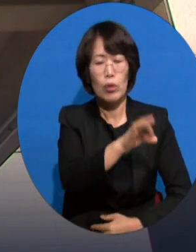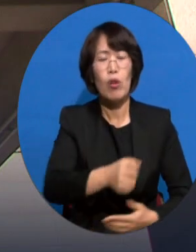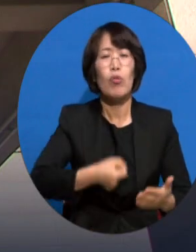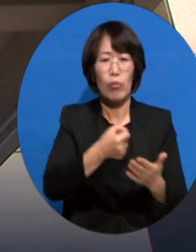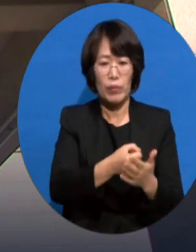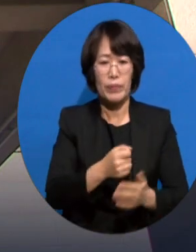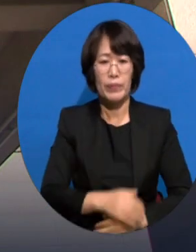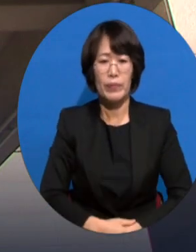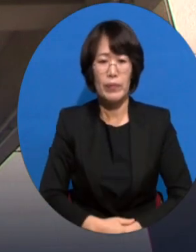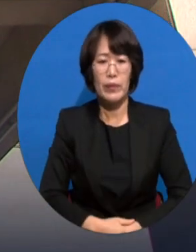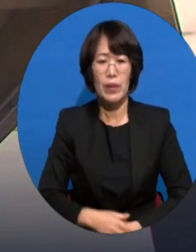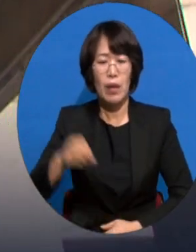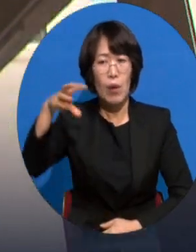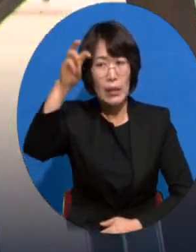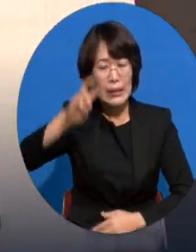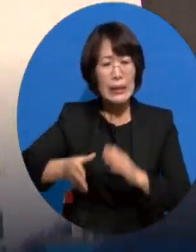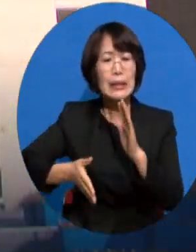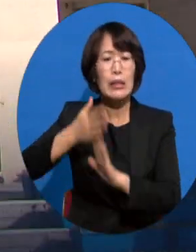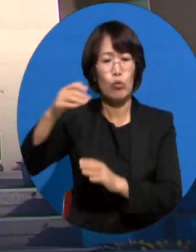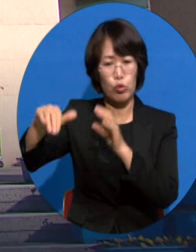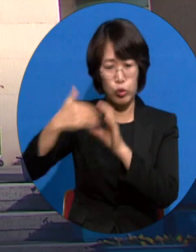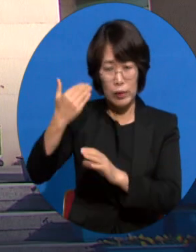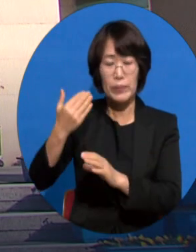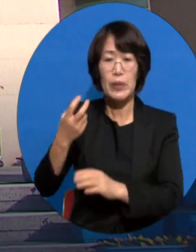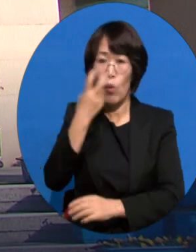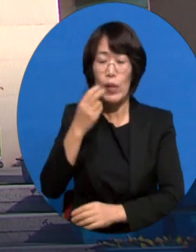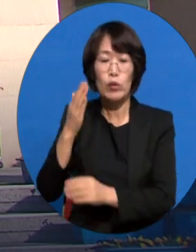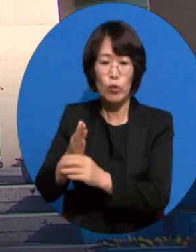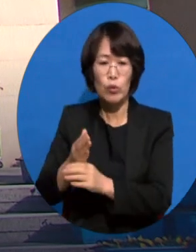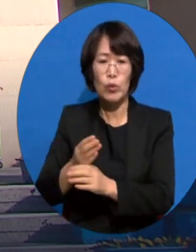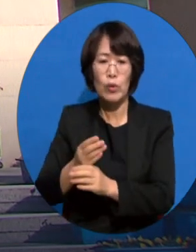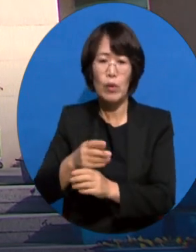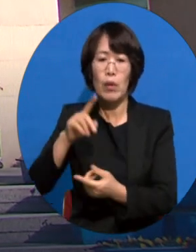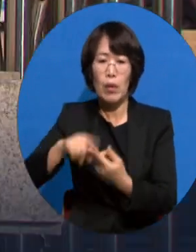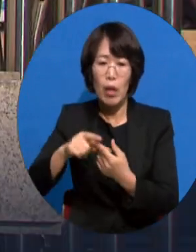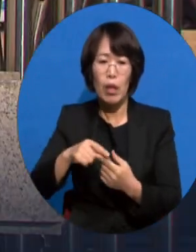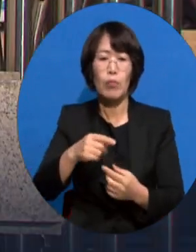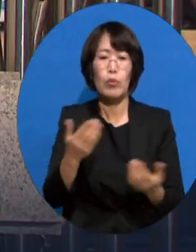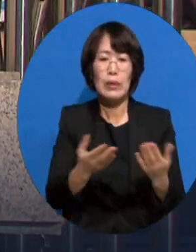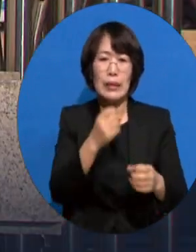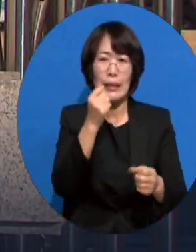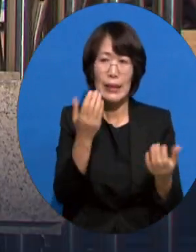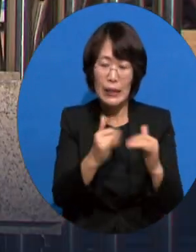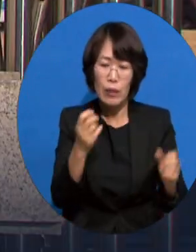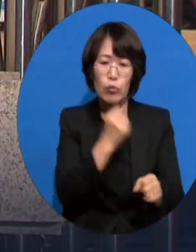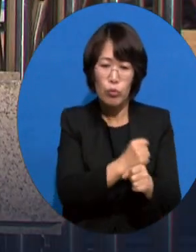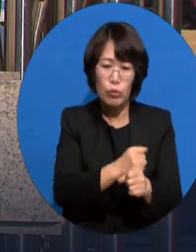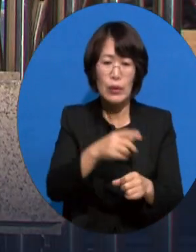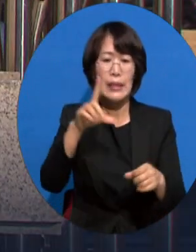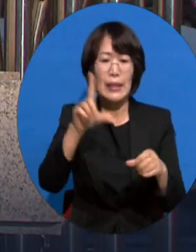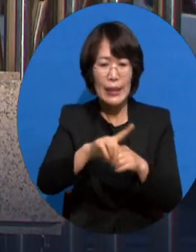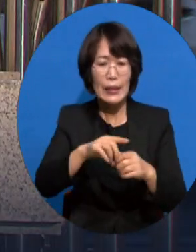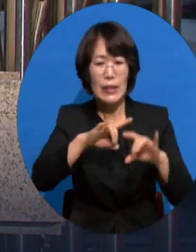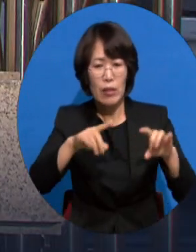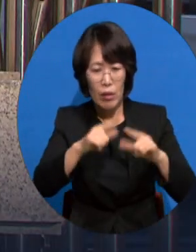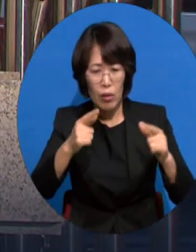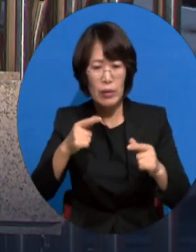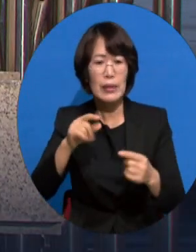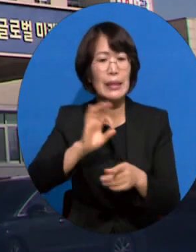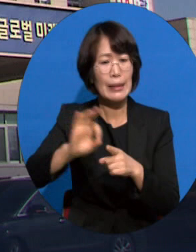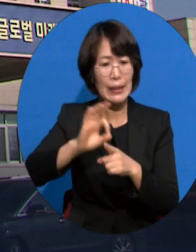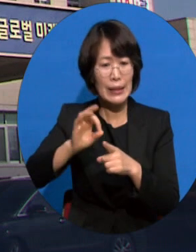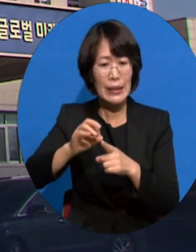알고 있습니다. 광양시 세수입으로 들어오고요. 거기에 이제 그 인건비라든지 그런 운영비 전기 뭐 가스